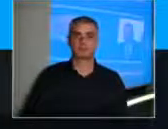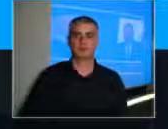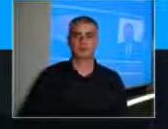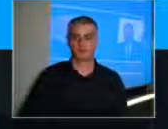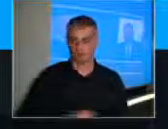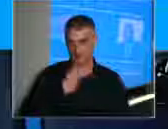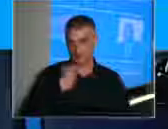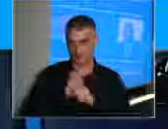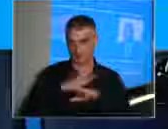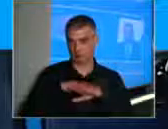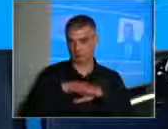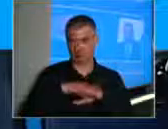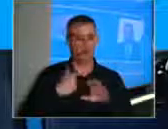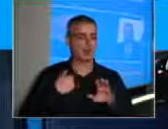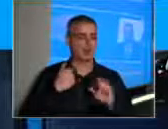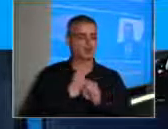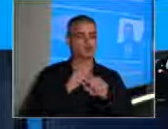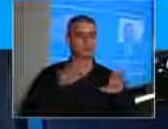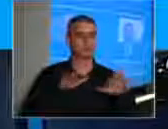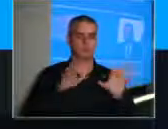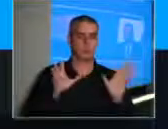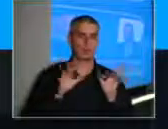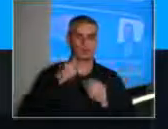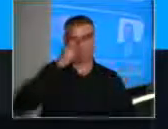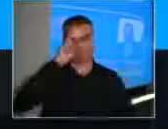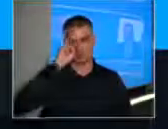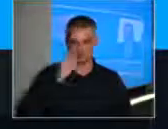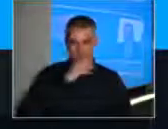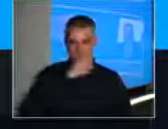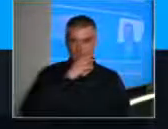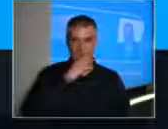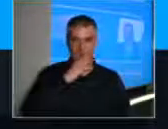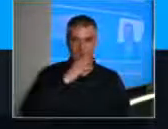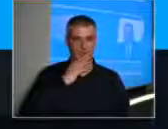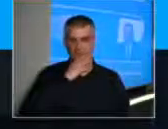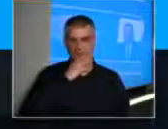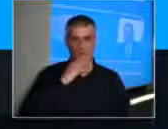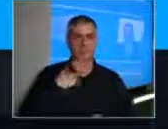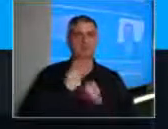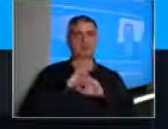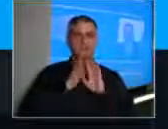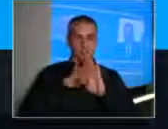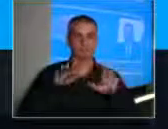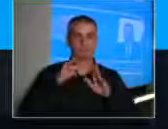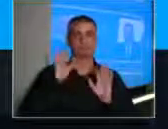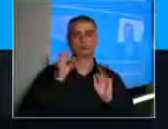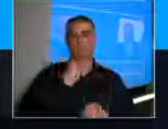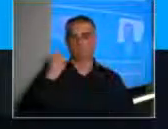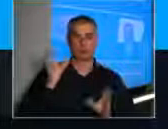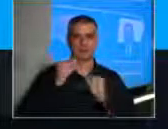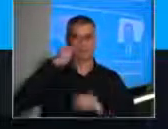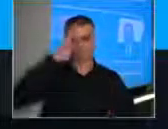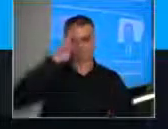יש מכילה, לא? בוא, אנחנו הולכים ממשלה עם מהליכוד, ואנחנו נעשה הכל, שהממשלה תהיה ממשלת ימין עם